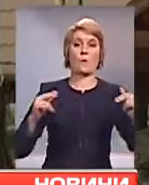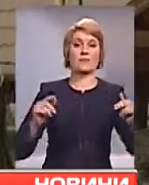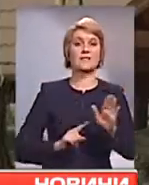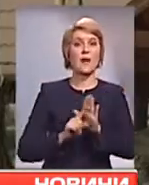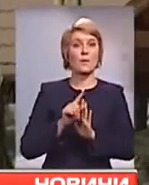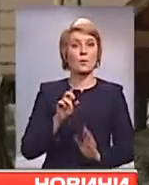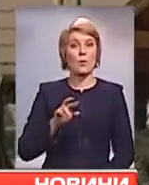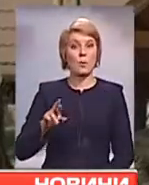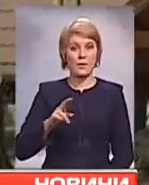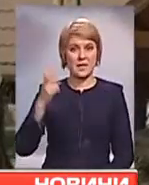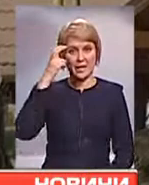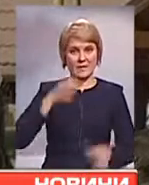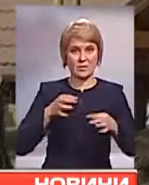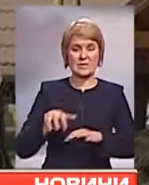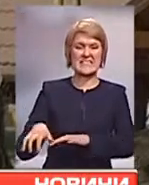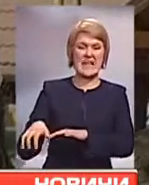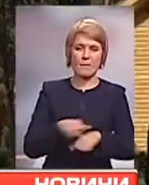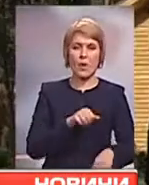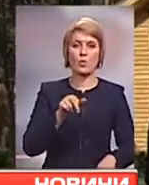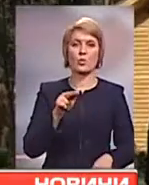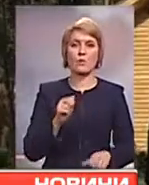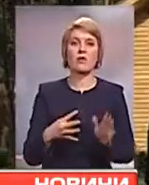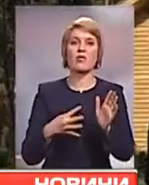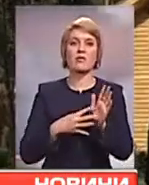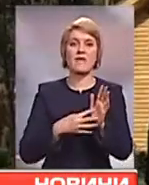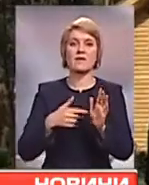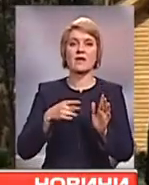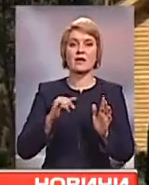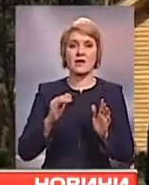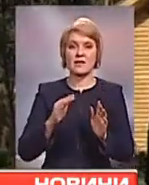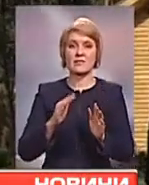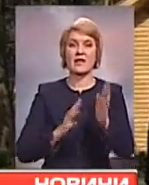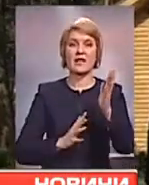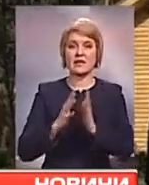Київської області вже забрав у Януковича майже 9 гектарів лісу в межах Сухолуччя.